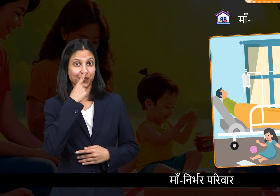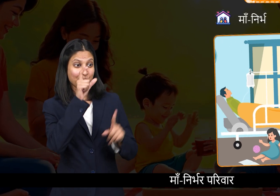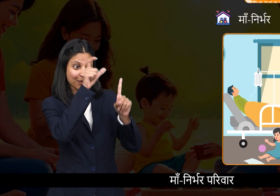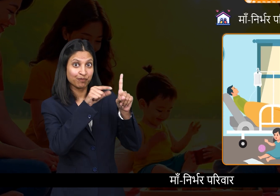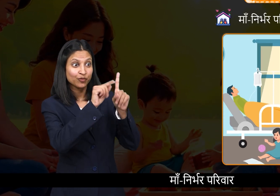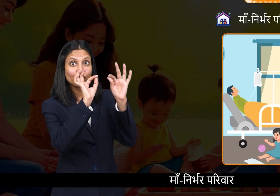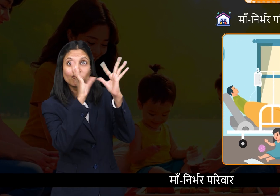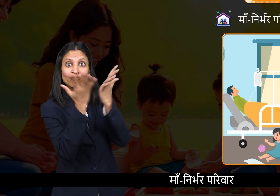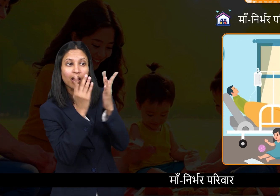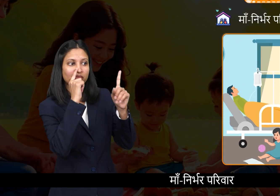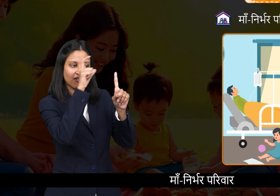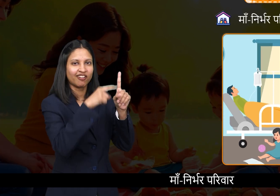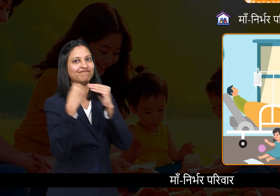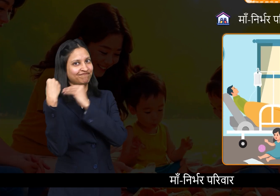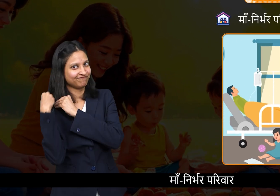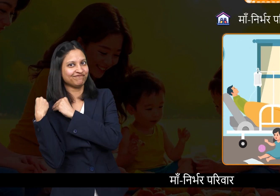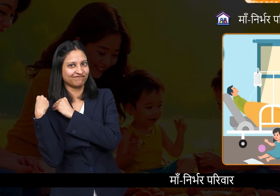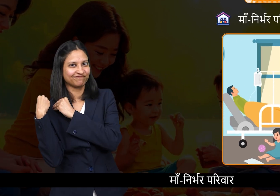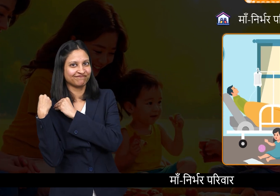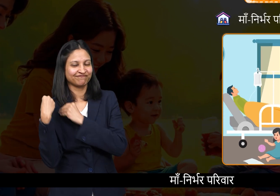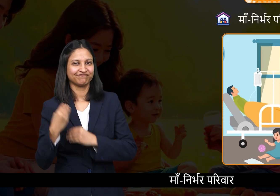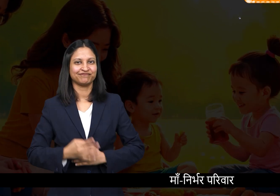मां निर्भर परिवार,